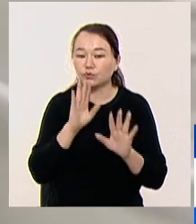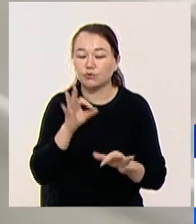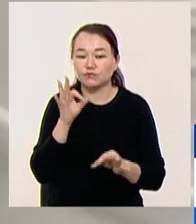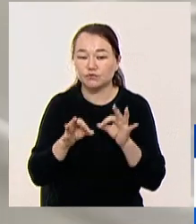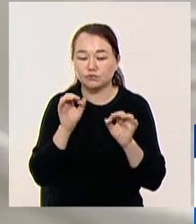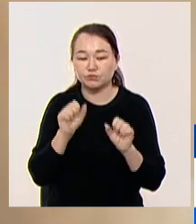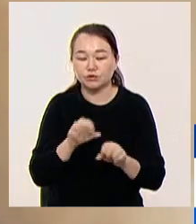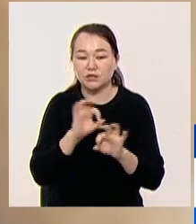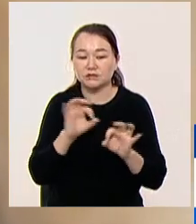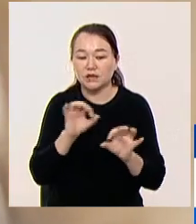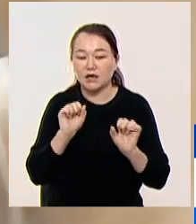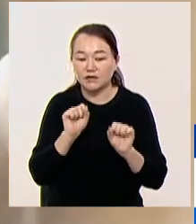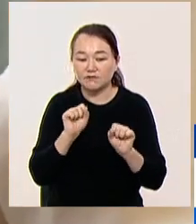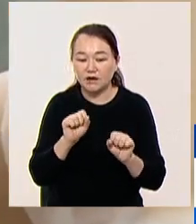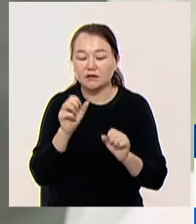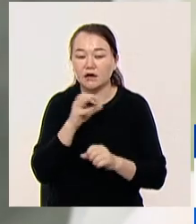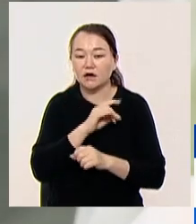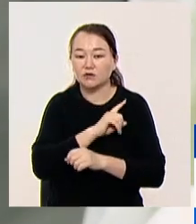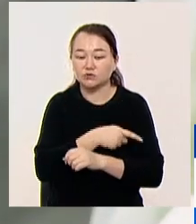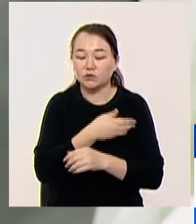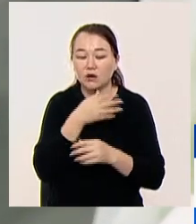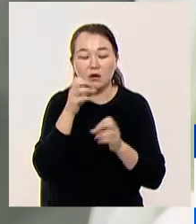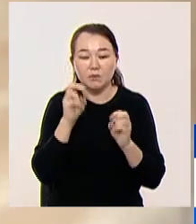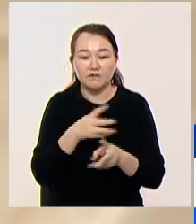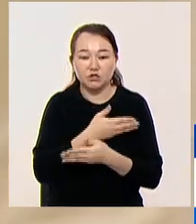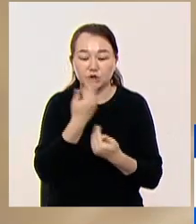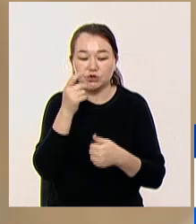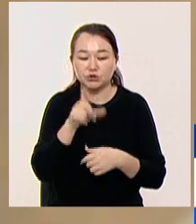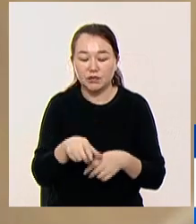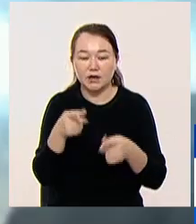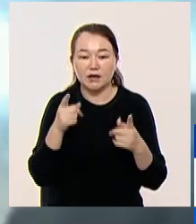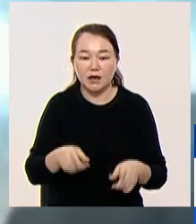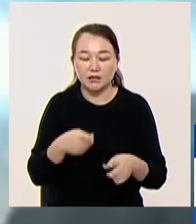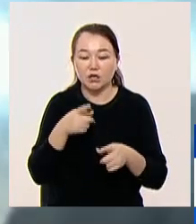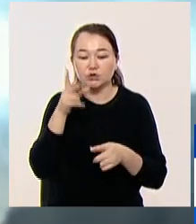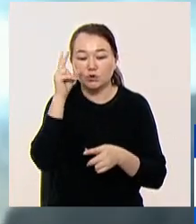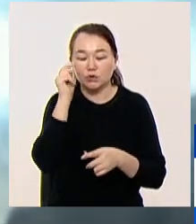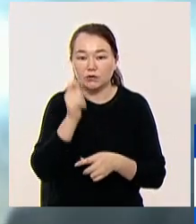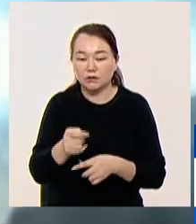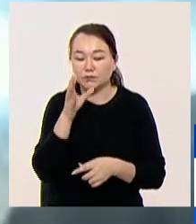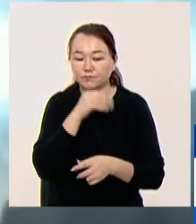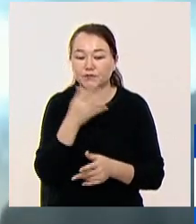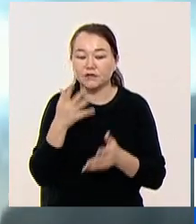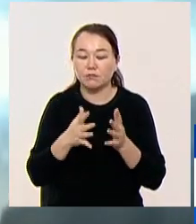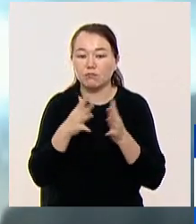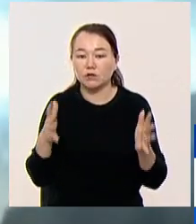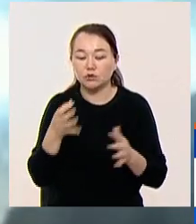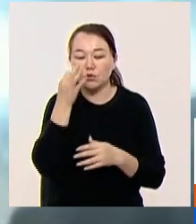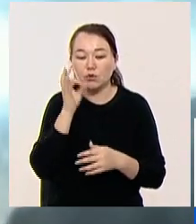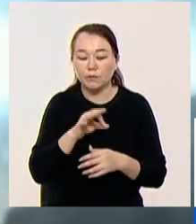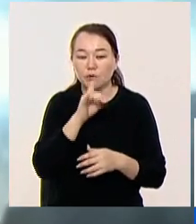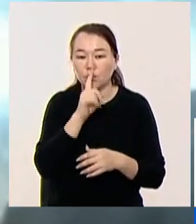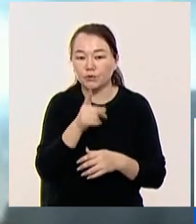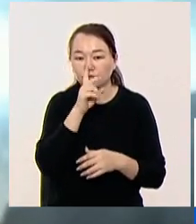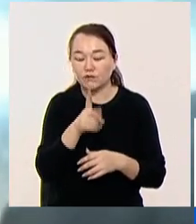суде, говорят адвокаты. А некомпетентного косметолога может ждать реальный срок. Он, конечно, будет очень большой. Год, два,